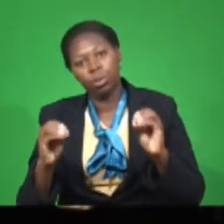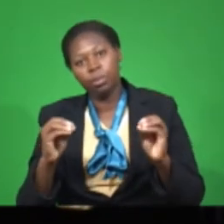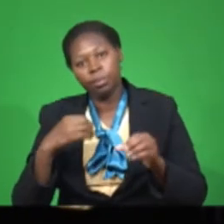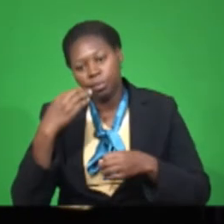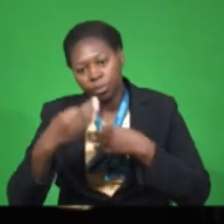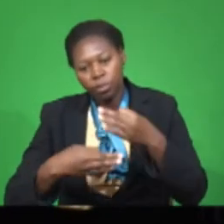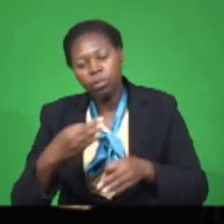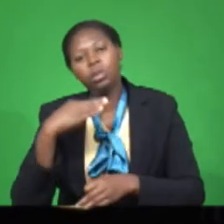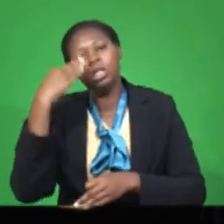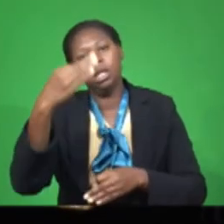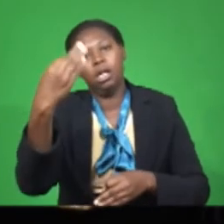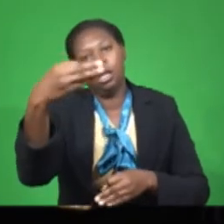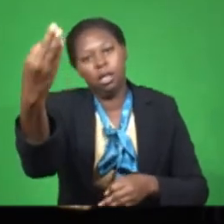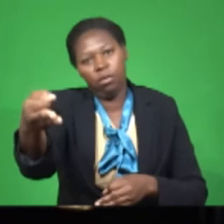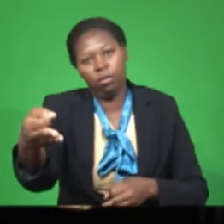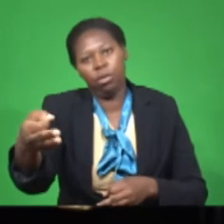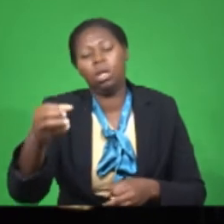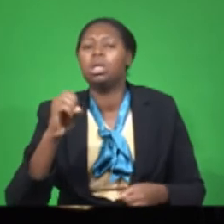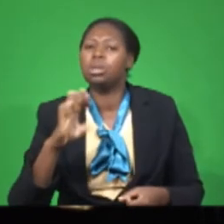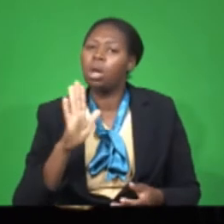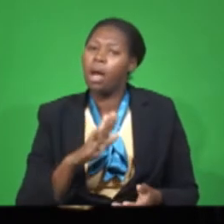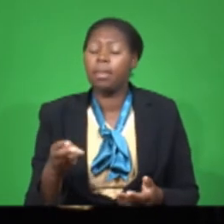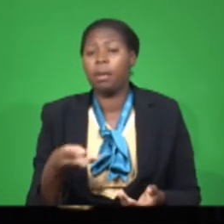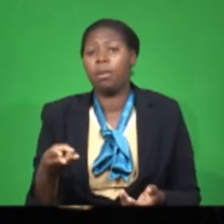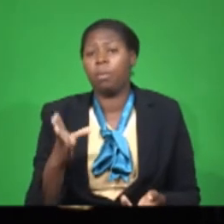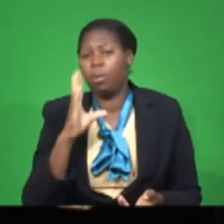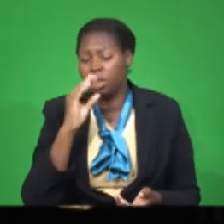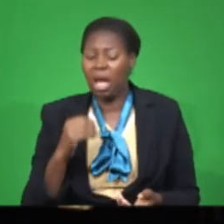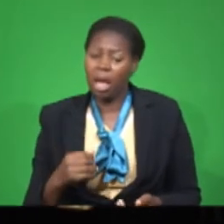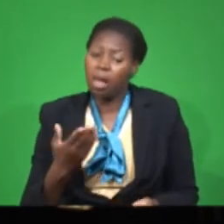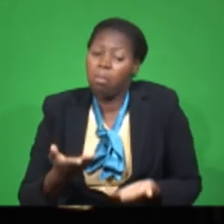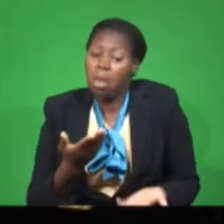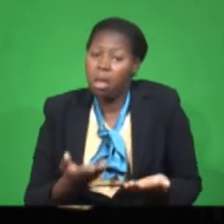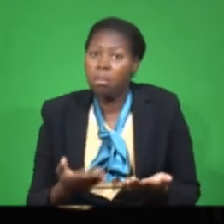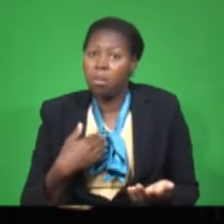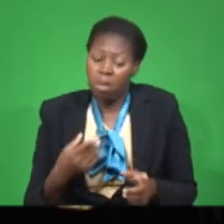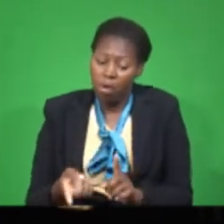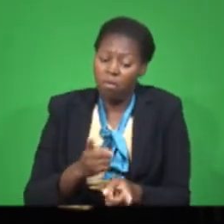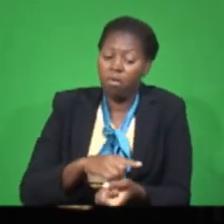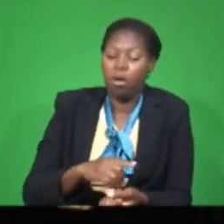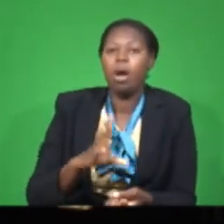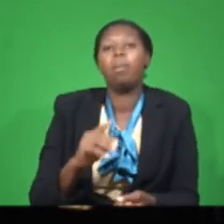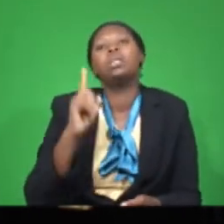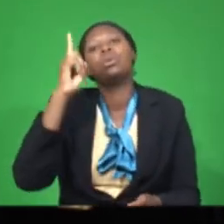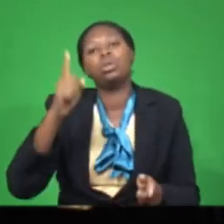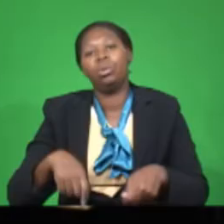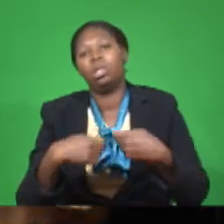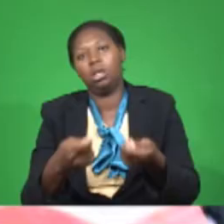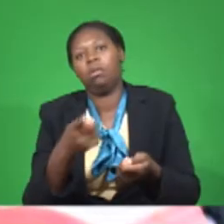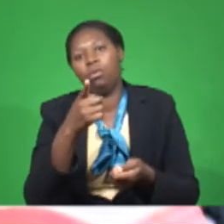ko ndikazokundikana kuti mwari anokupa simba manje rekuti urambe uchikura mukuita